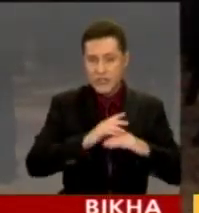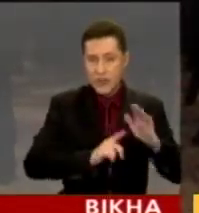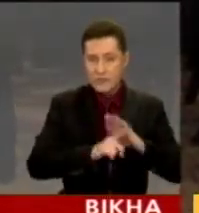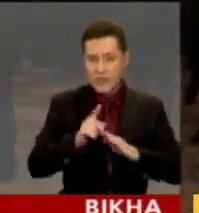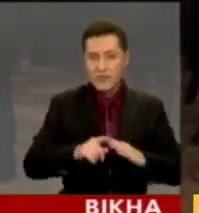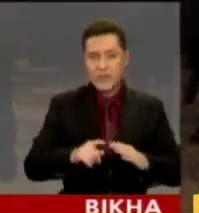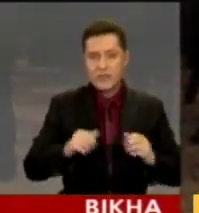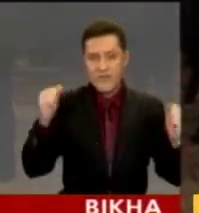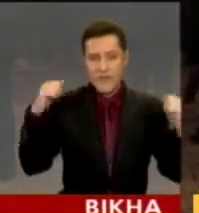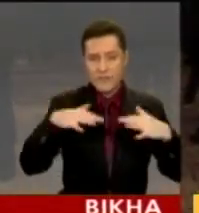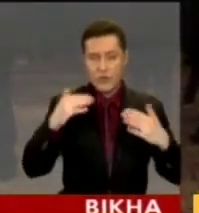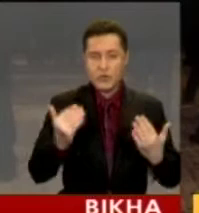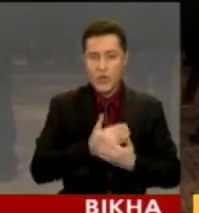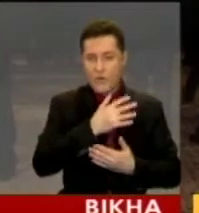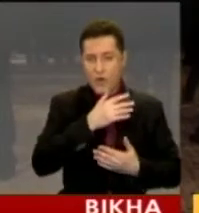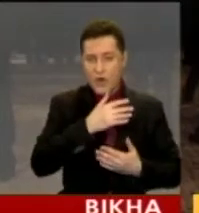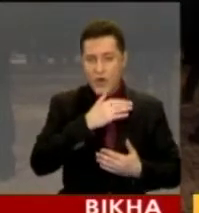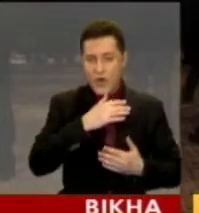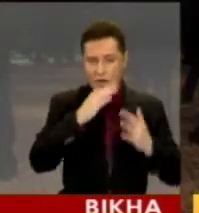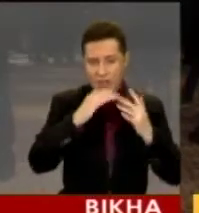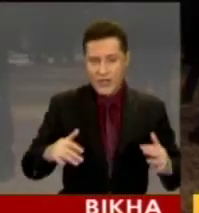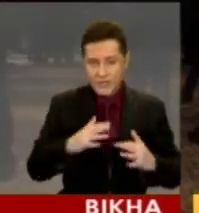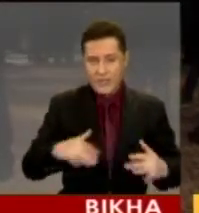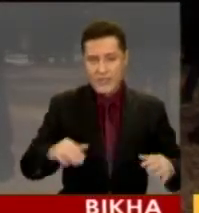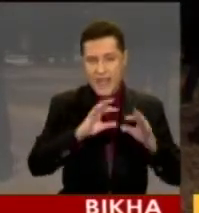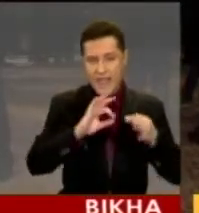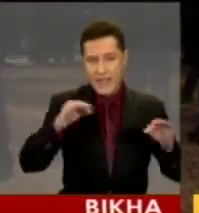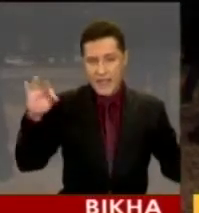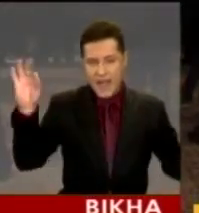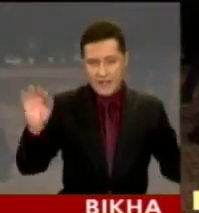з новорічними гірляндами. Ольга Волинська, Оксана Височанська, Юлія Струк, програма «Вікна», СТБ.